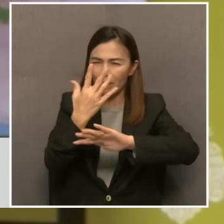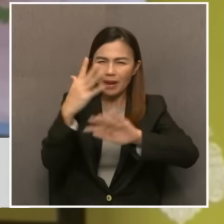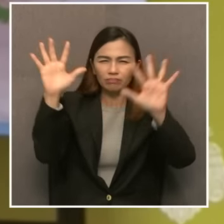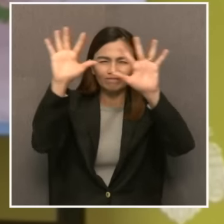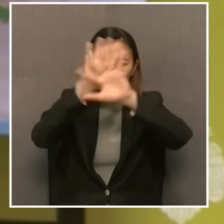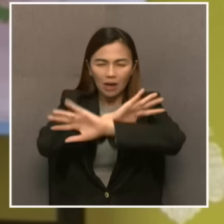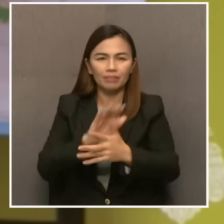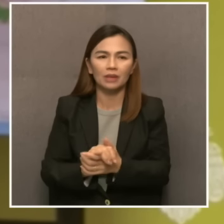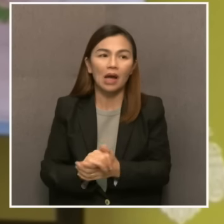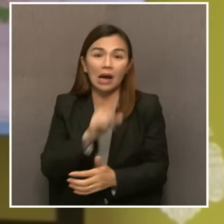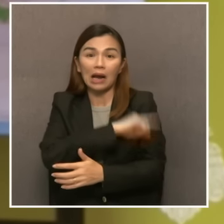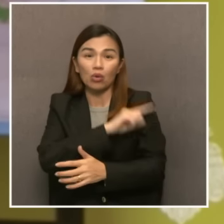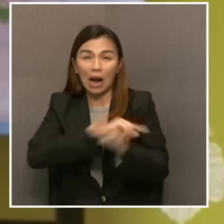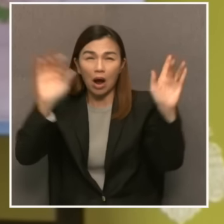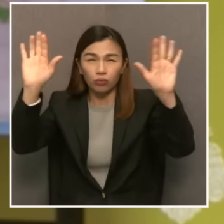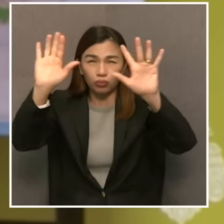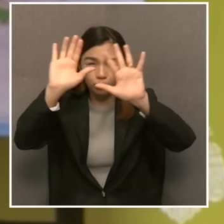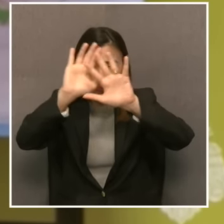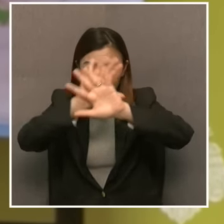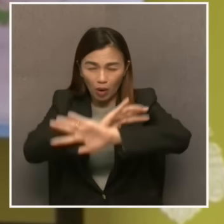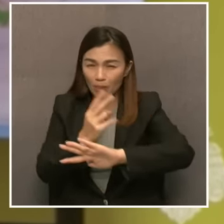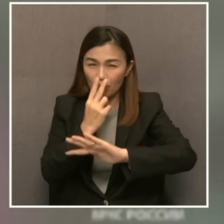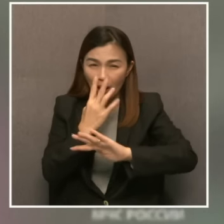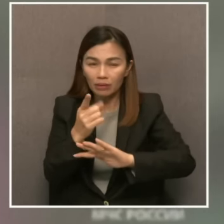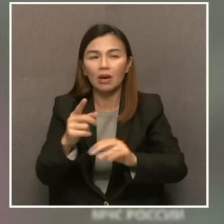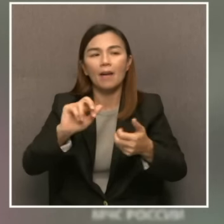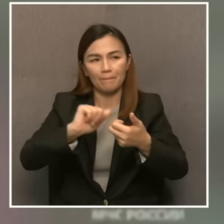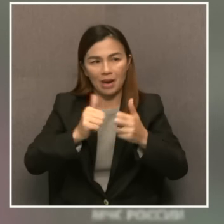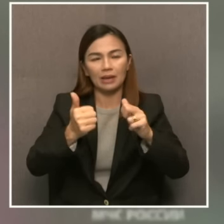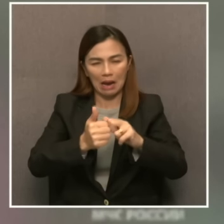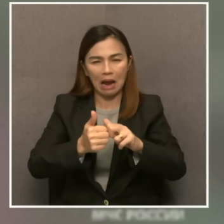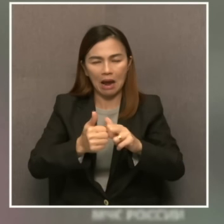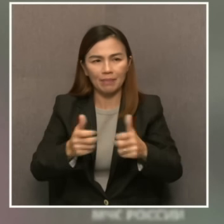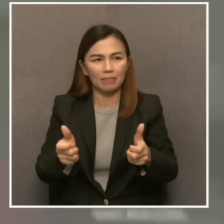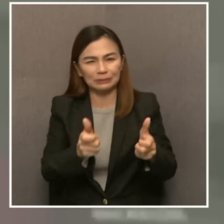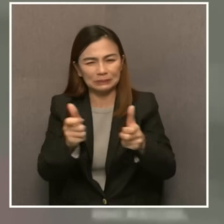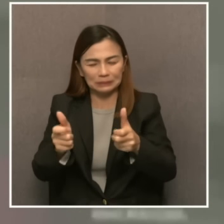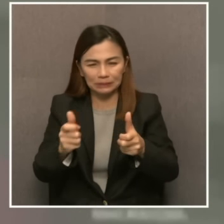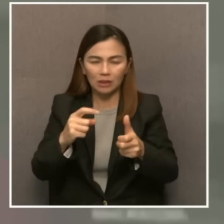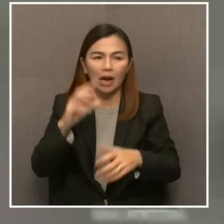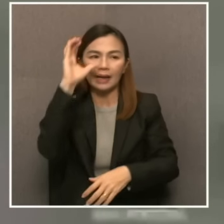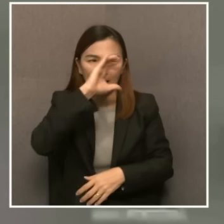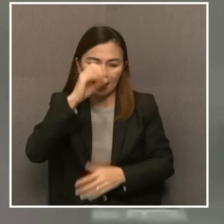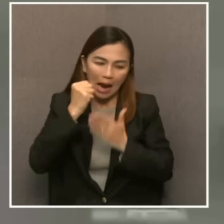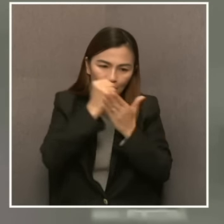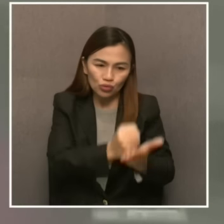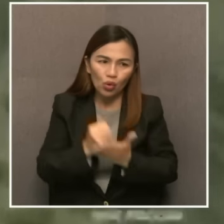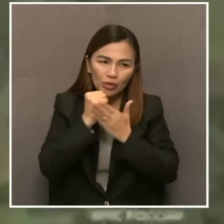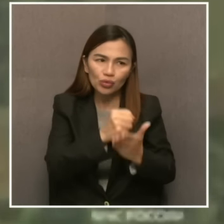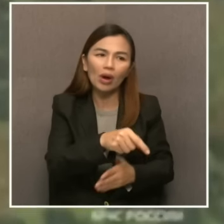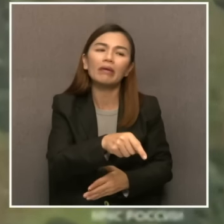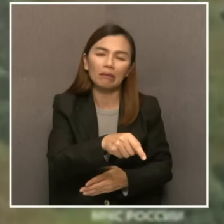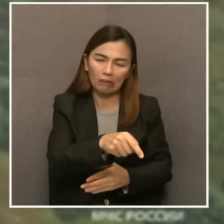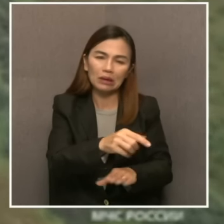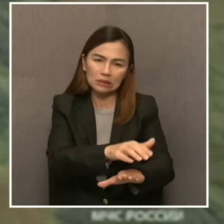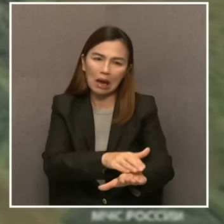ศที่หมอกหนาจัดนี้เป็นหนึ่งในอุปสรรคสำคัญของการปฏิบัติหน้าที่ค้นหาผู้รอดชีวิตหรือว่าผู้ที่ร่